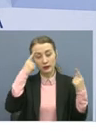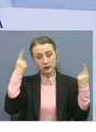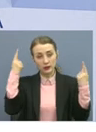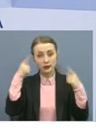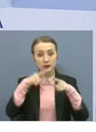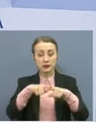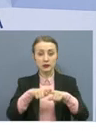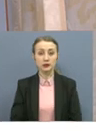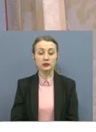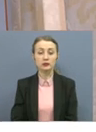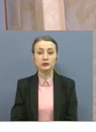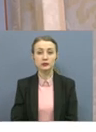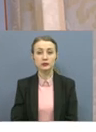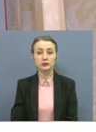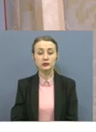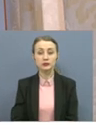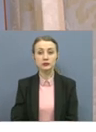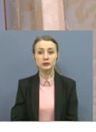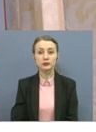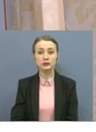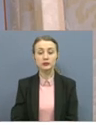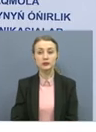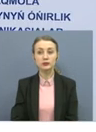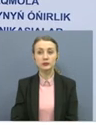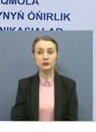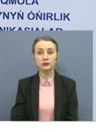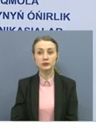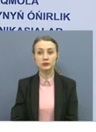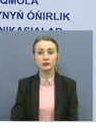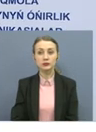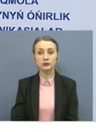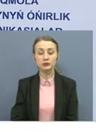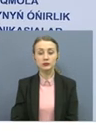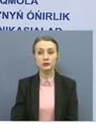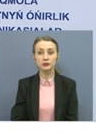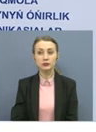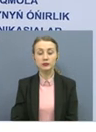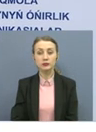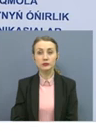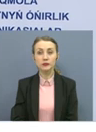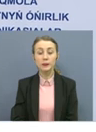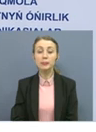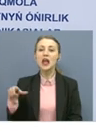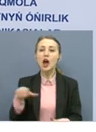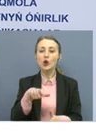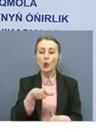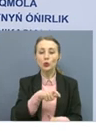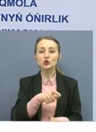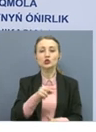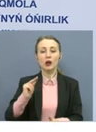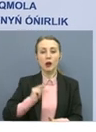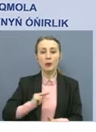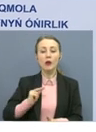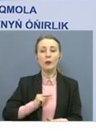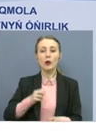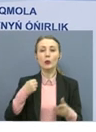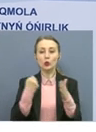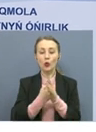жеке тоқталып өтті. По состоянию дорог надо мы разработали дорожную карту. Жол жұмыстарына қатысты